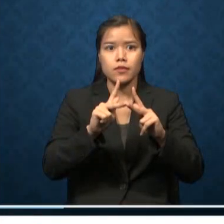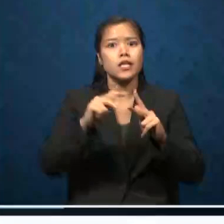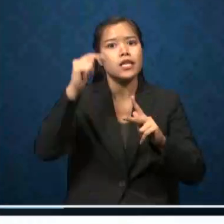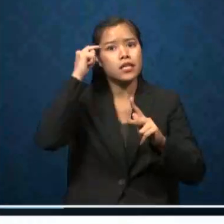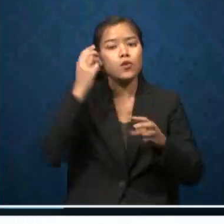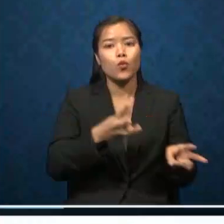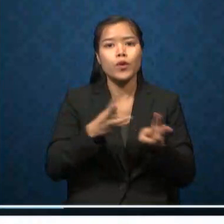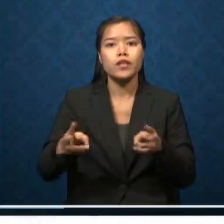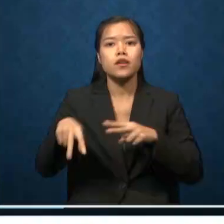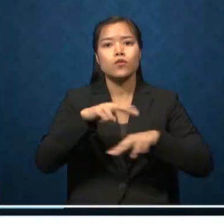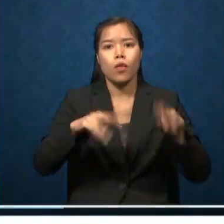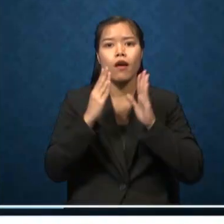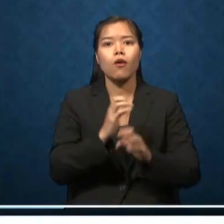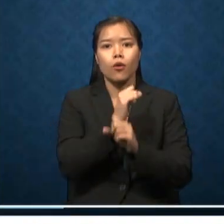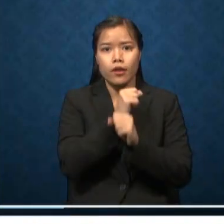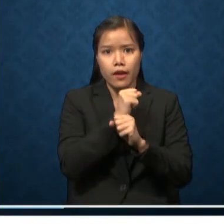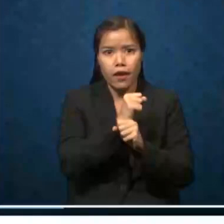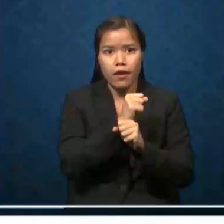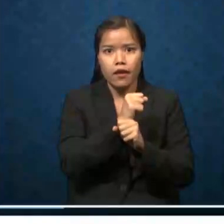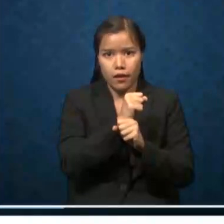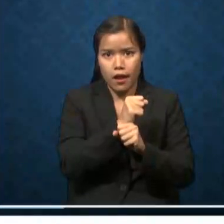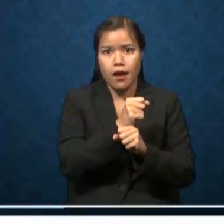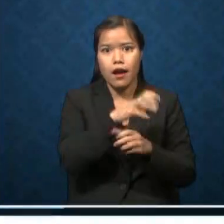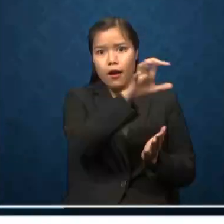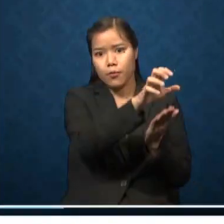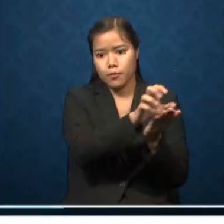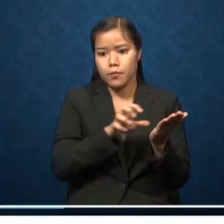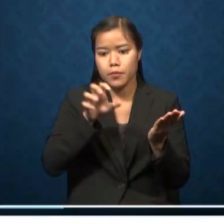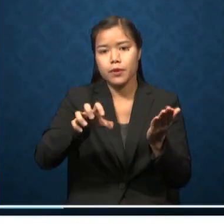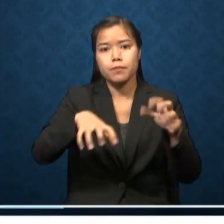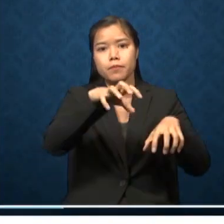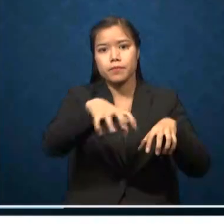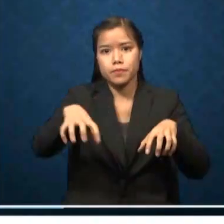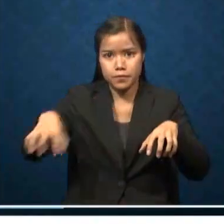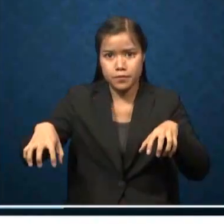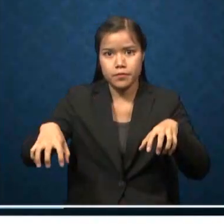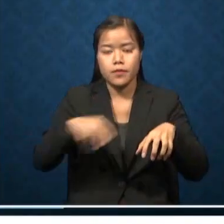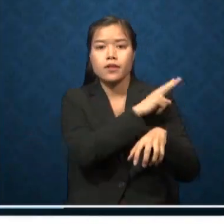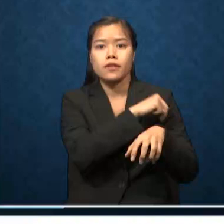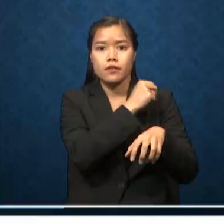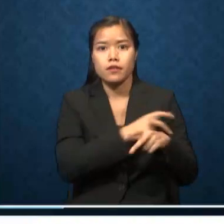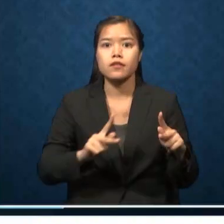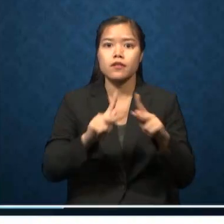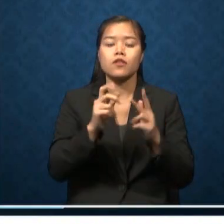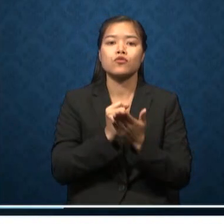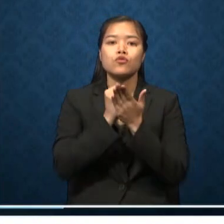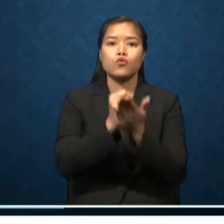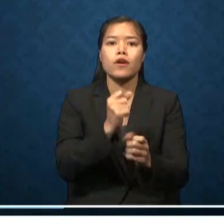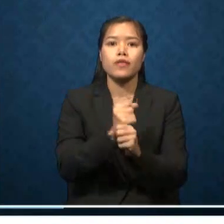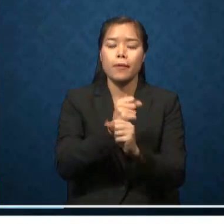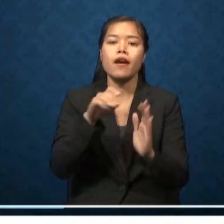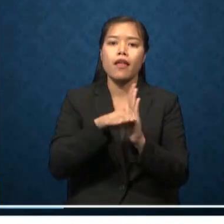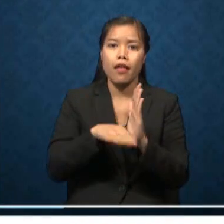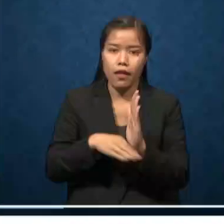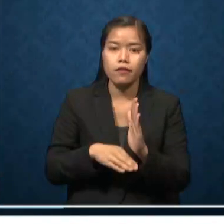การดูแลผู้สูงอายุเข้าไปอยู่ในการบุรณการของทุกกรมนะคะของกระทรวงสาธารสุขและนอกกระทรวงสาธารสุขเพื่อเป็นทิศทางในการดำเนินงานต่อเลย